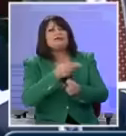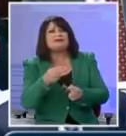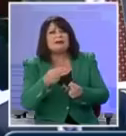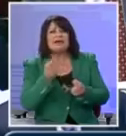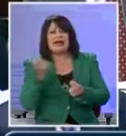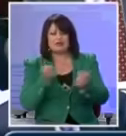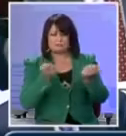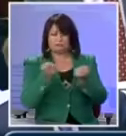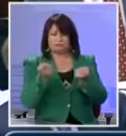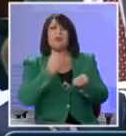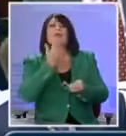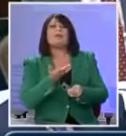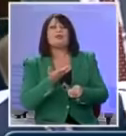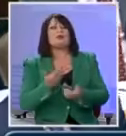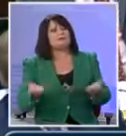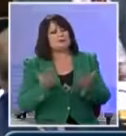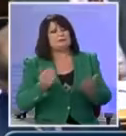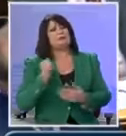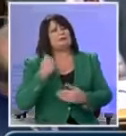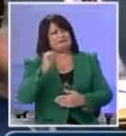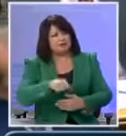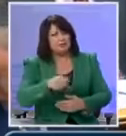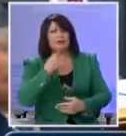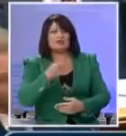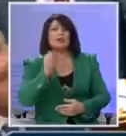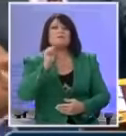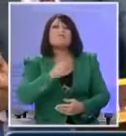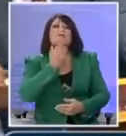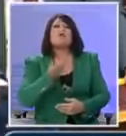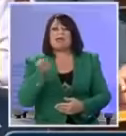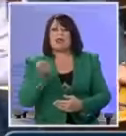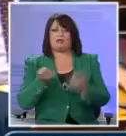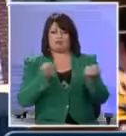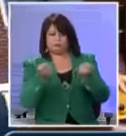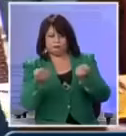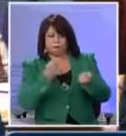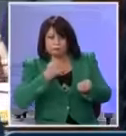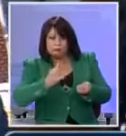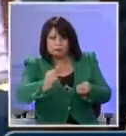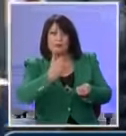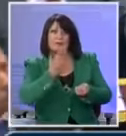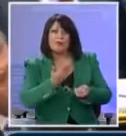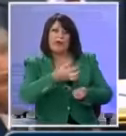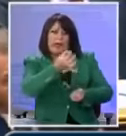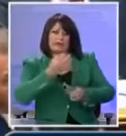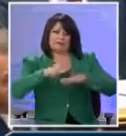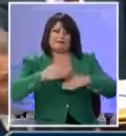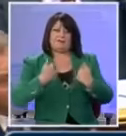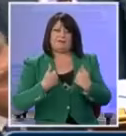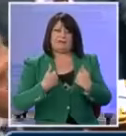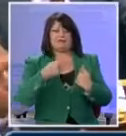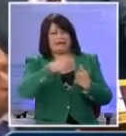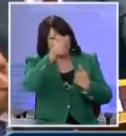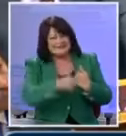εν πάση περιπτώσει εμείς συμφωνούμε και σας λέμε ότι δεν είναι διαχειρίσιμο εσείς λέτε ότι δεν είναι γιατί φταίμε εμείς εμείς σας λέμε ότι μας φε